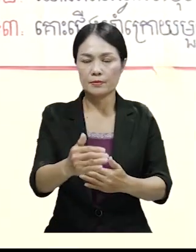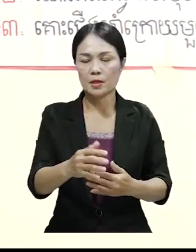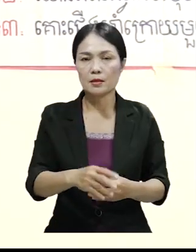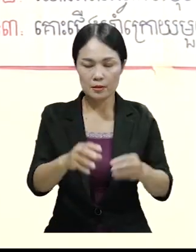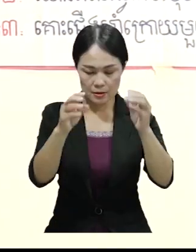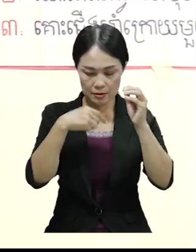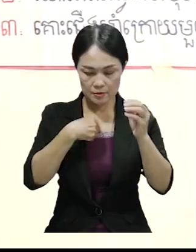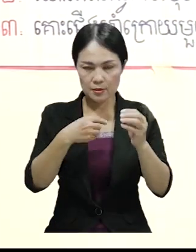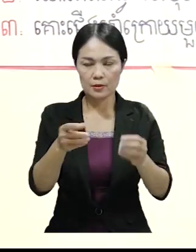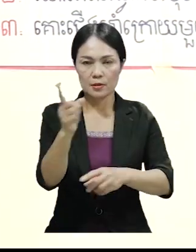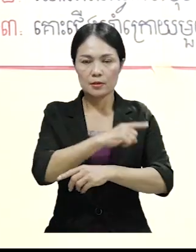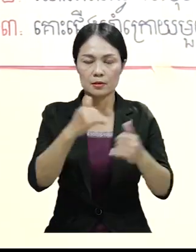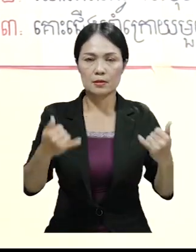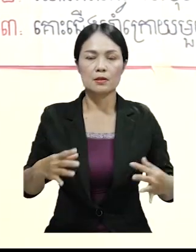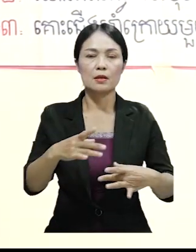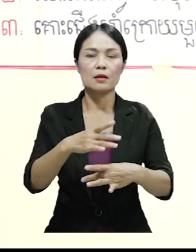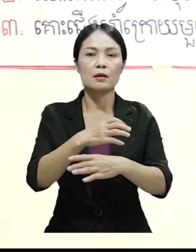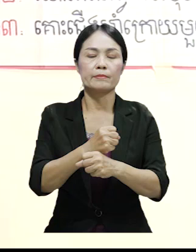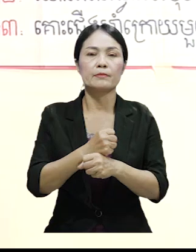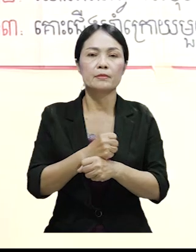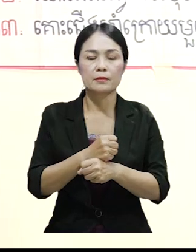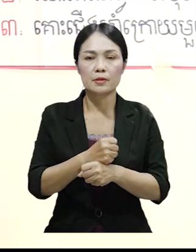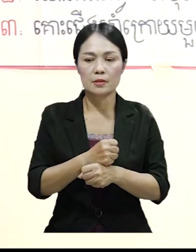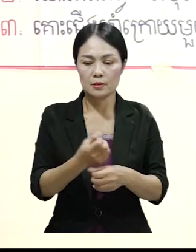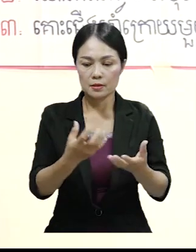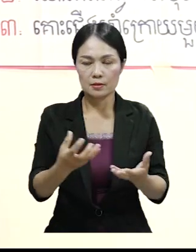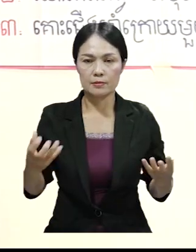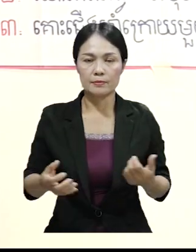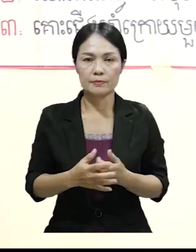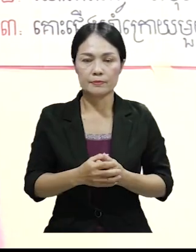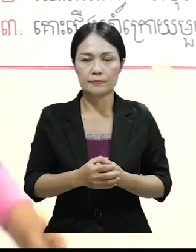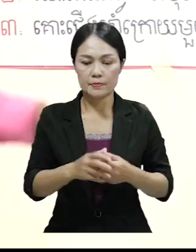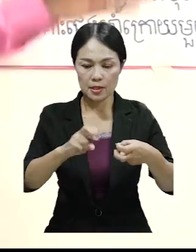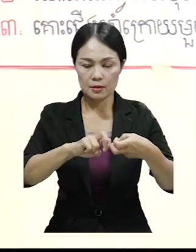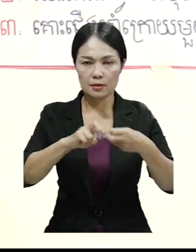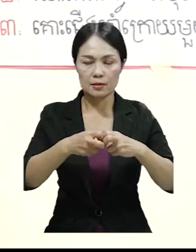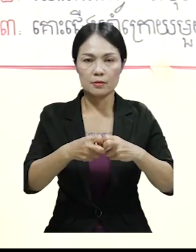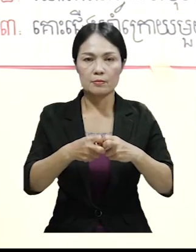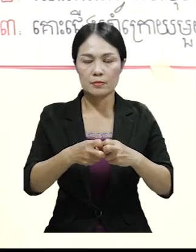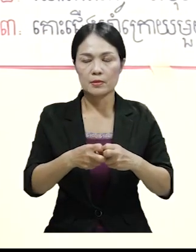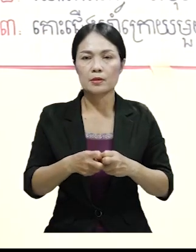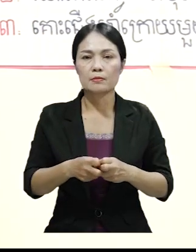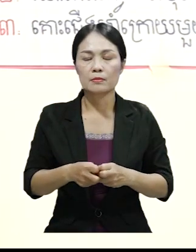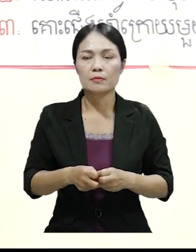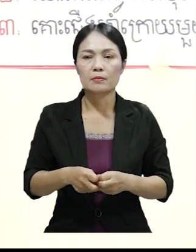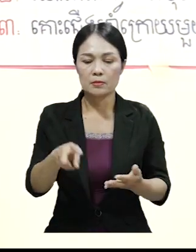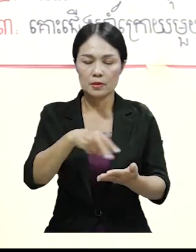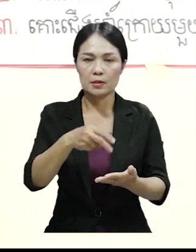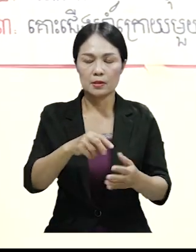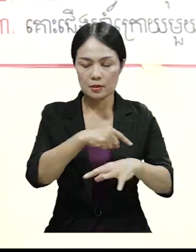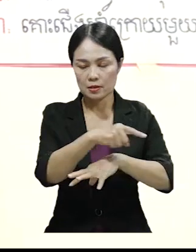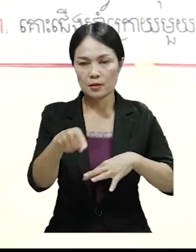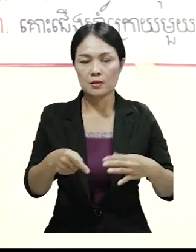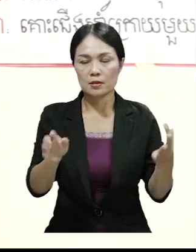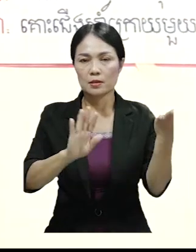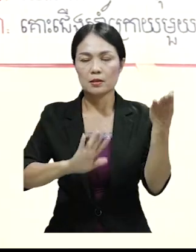បស់លោកគ្រូនៅថ្ងៃនេះចប់តែប៉ុណ្នេះណាកូនហើយដោយឡែកចំពោះបញ្ហាការរំរបាំរំវង